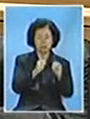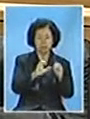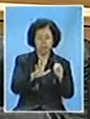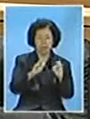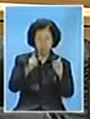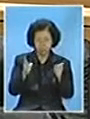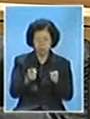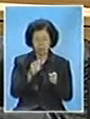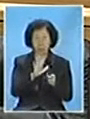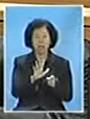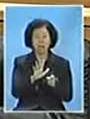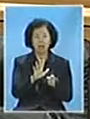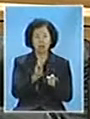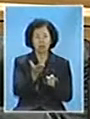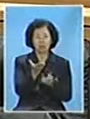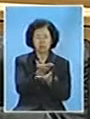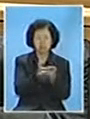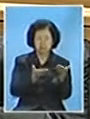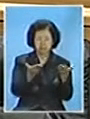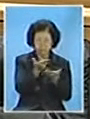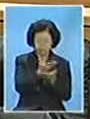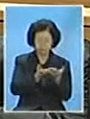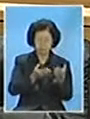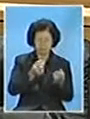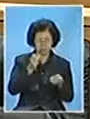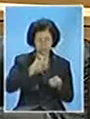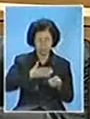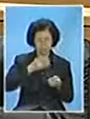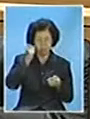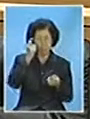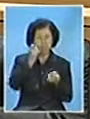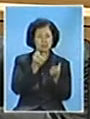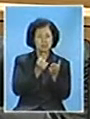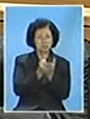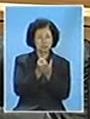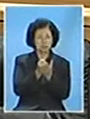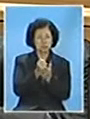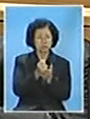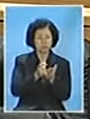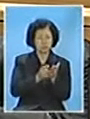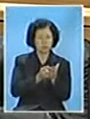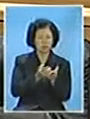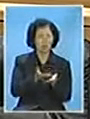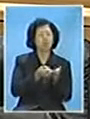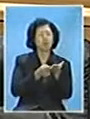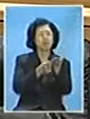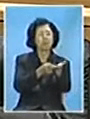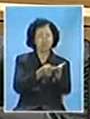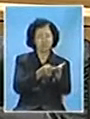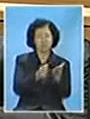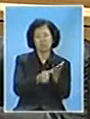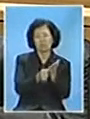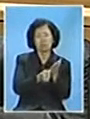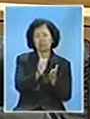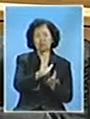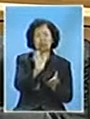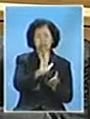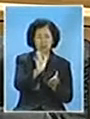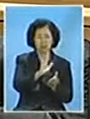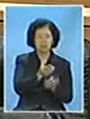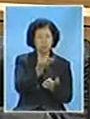ขอหารือตรงนี้นะครับถ้าความเข้าใจตรงนี้ของผมถูกต้องผมก็เรียนเสนอหารือท่านประธานและกรรมธิการว่าอย่าไปแก้ไขเขาเลยครับเขาขอ3